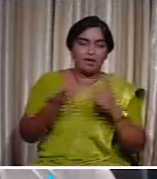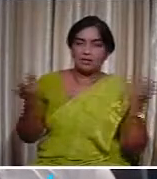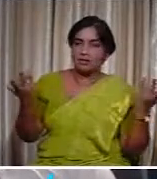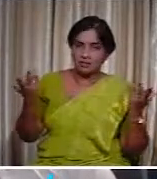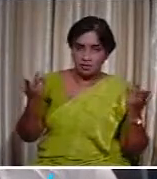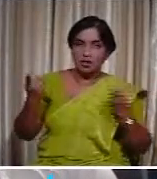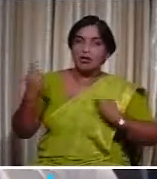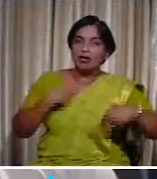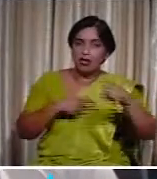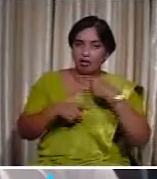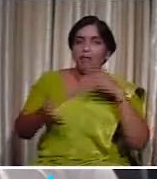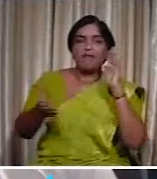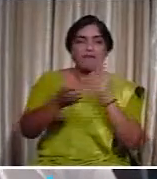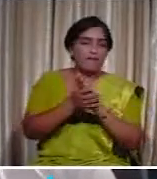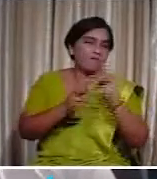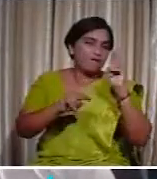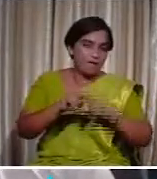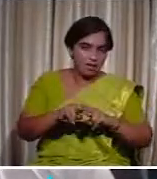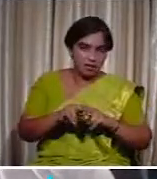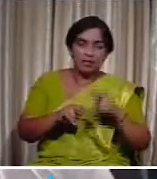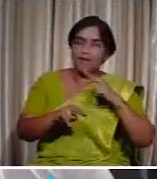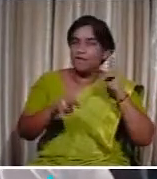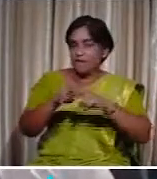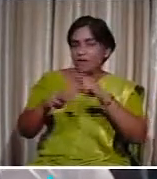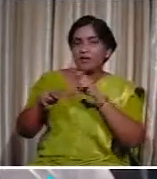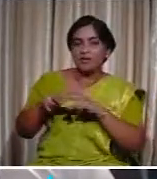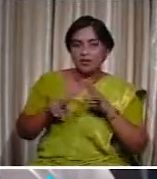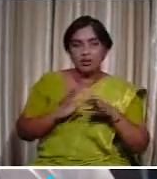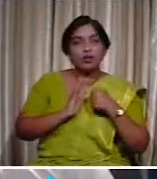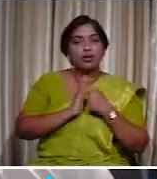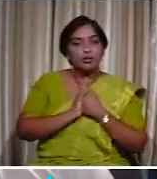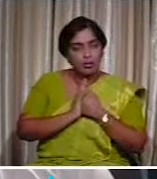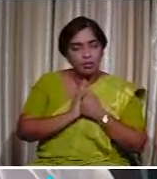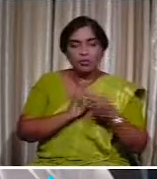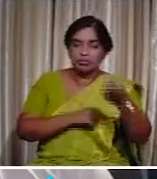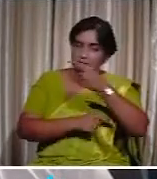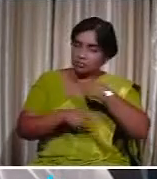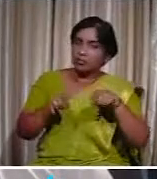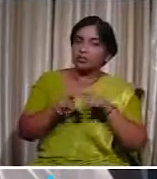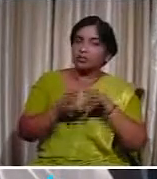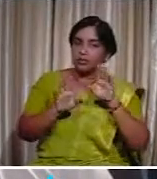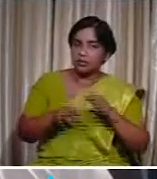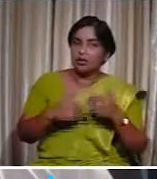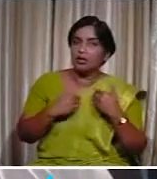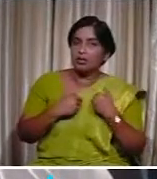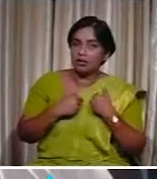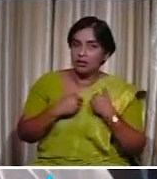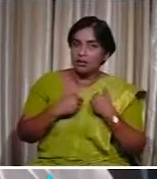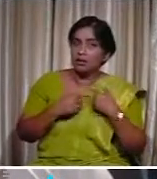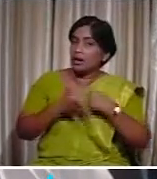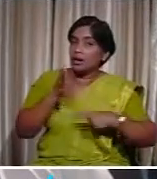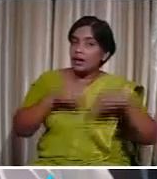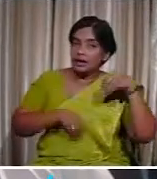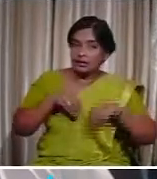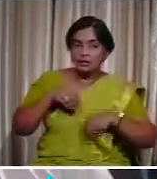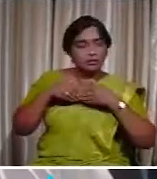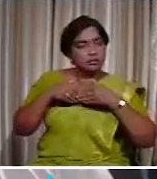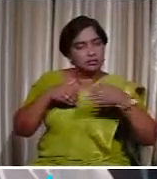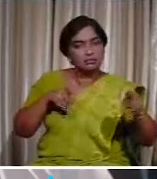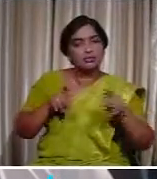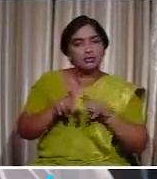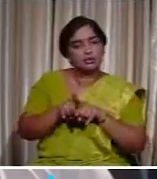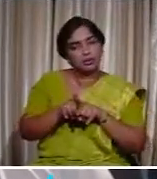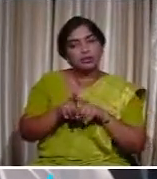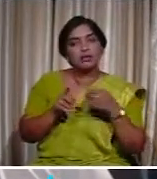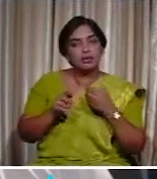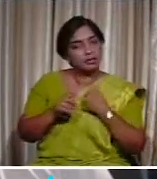अपि ओक्कोम एक आलु वगे एक मित्रयो वगेन ए गौरवे अपि हेमोटम तियेनवा ए निसा मगे देशपालन जीवितेत् एहेम गरु